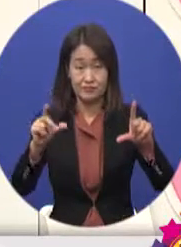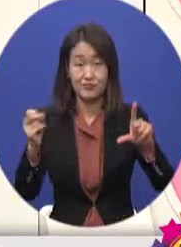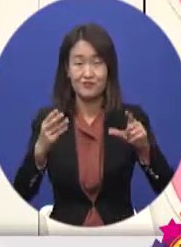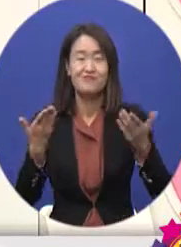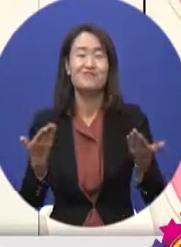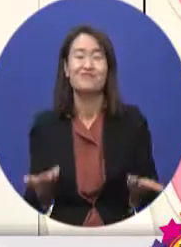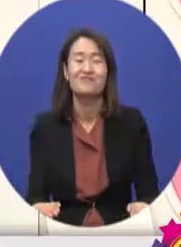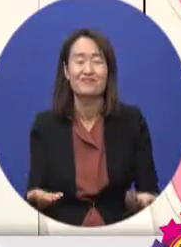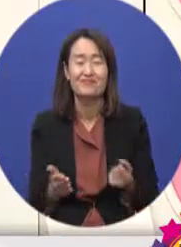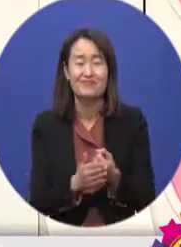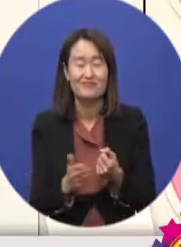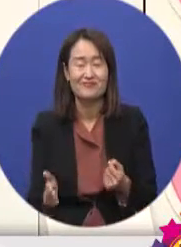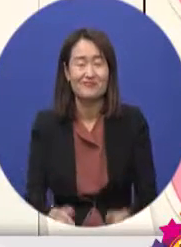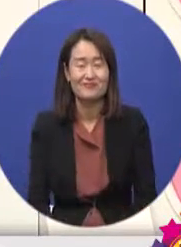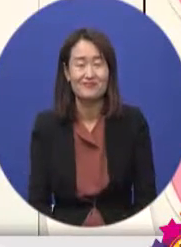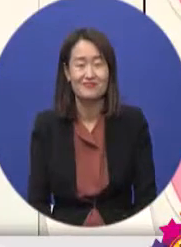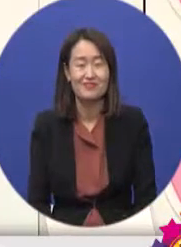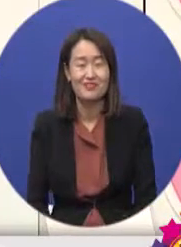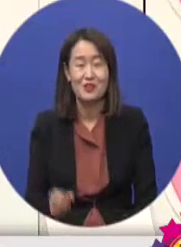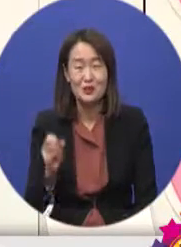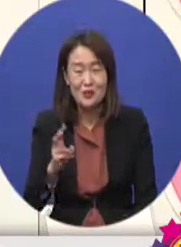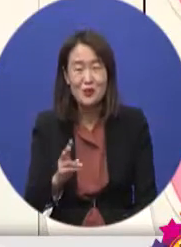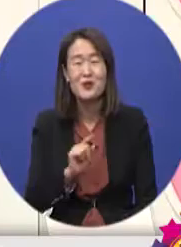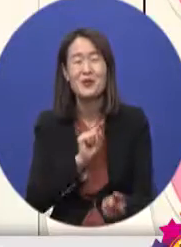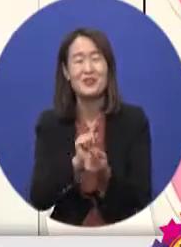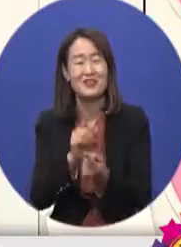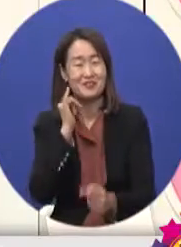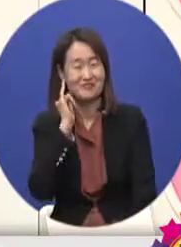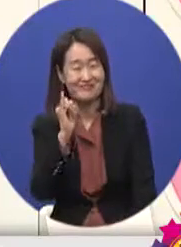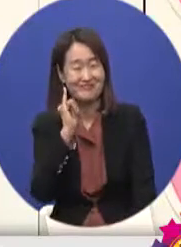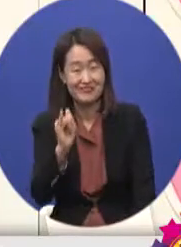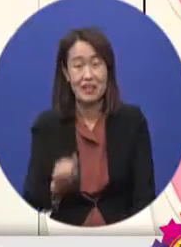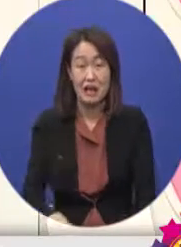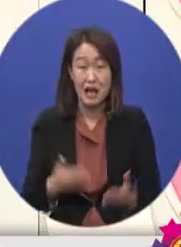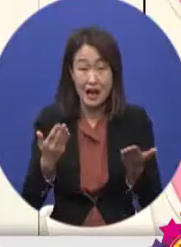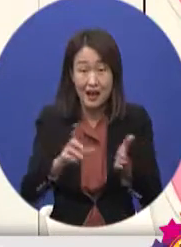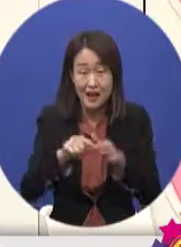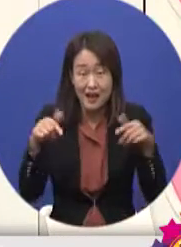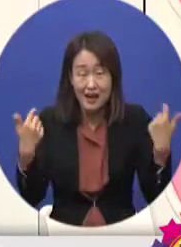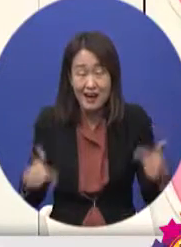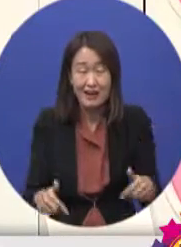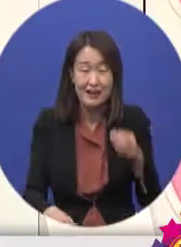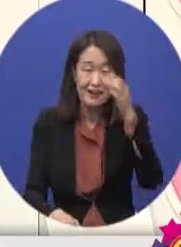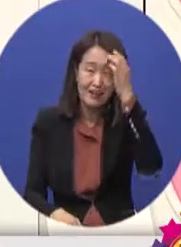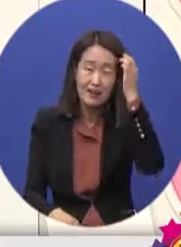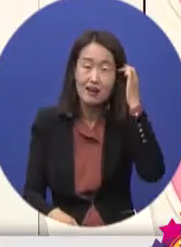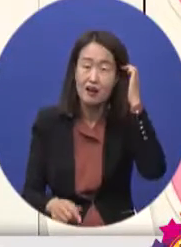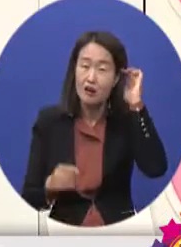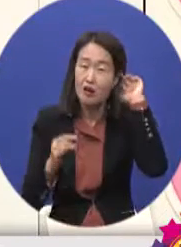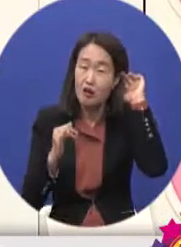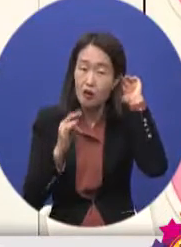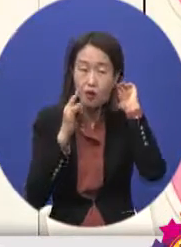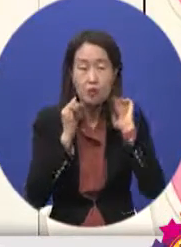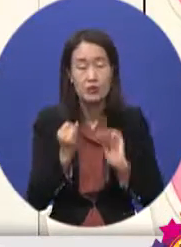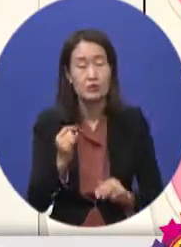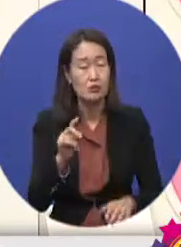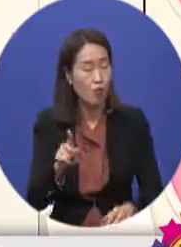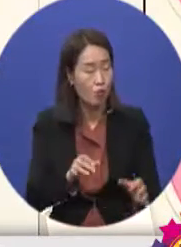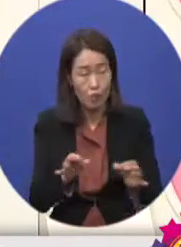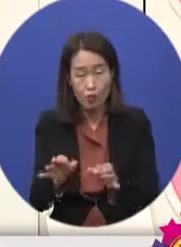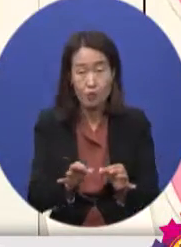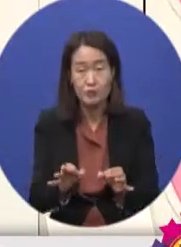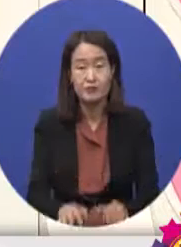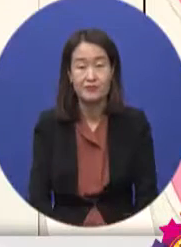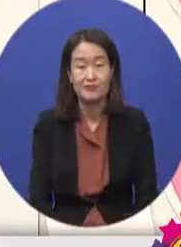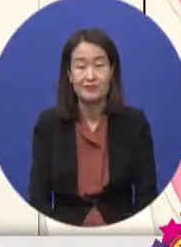또 네. 만나게 됐네요. 쉴 때마다 이렇게 오시네요. 네. 네. 어머니는 가게를